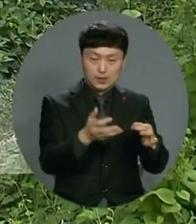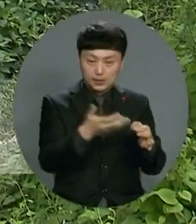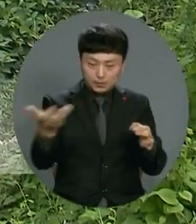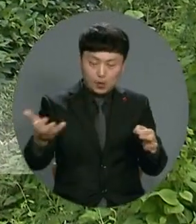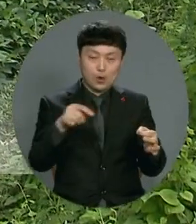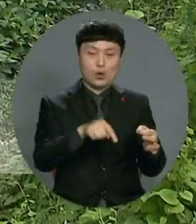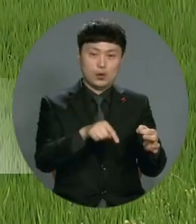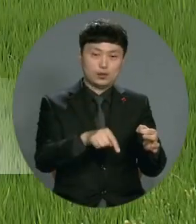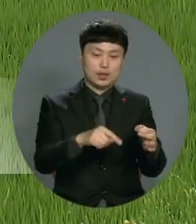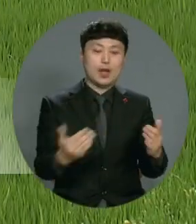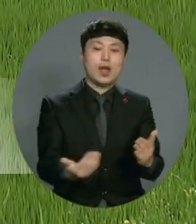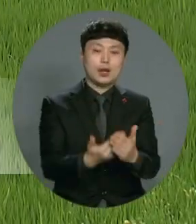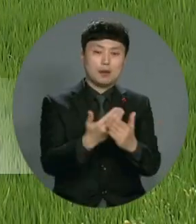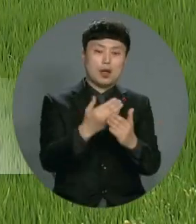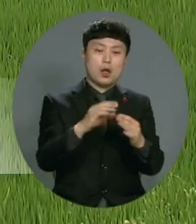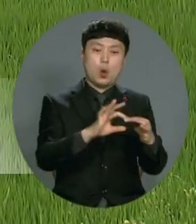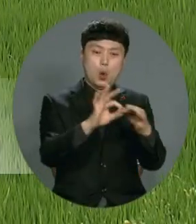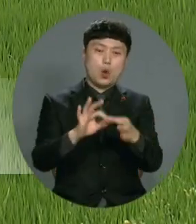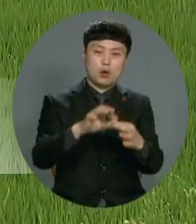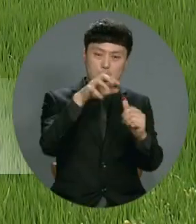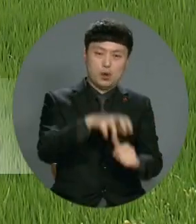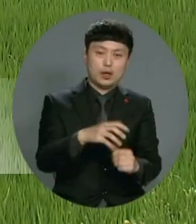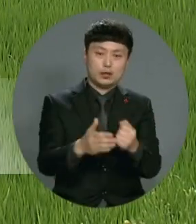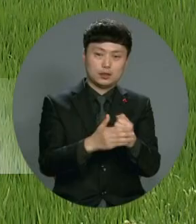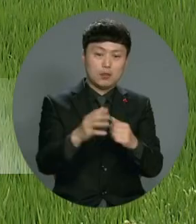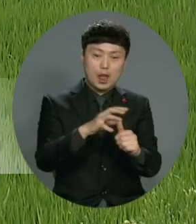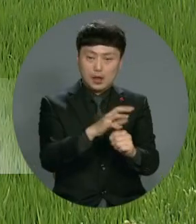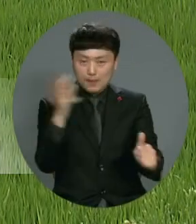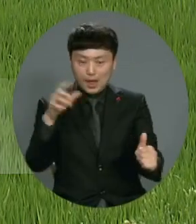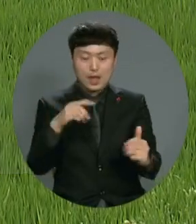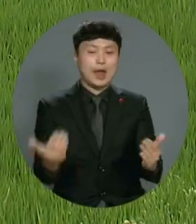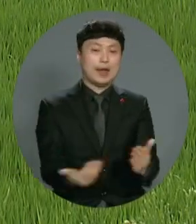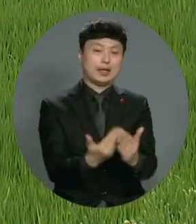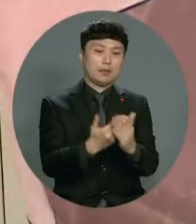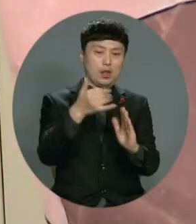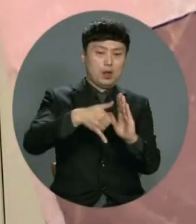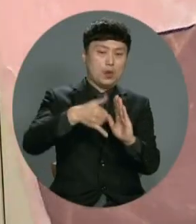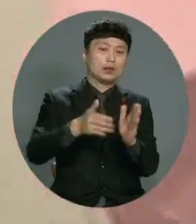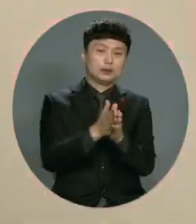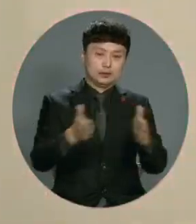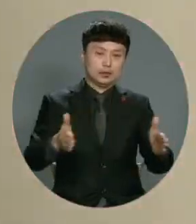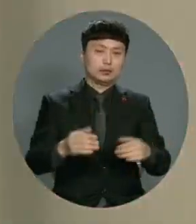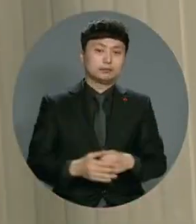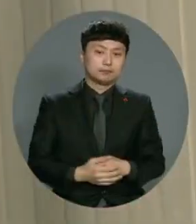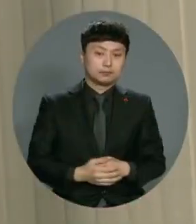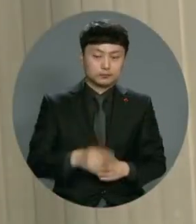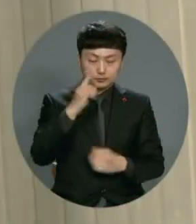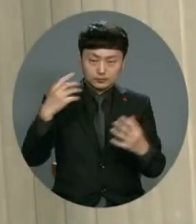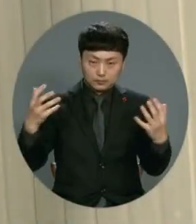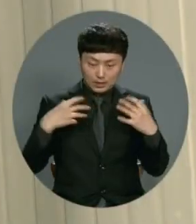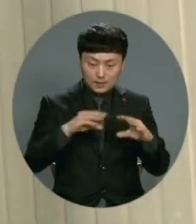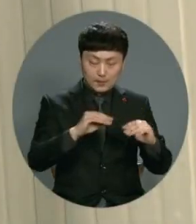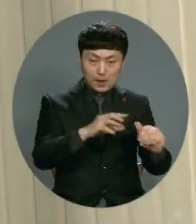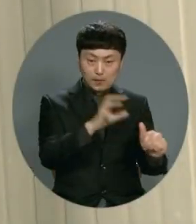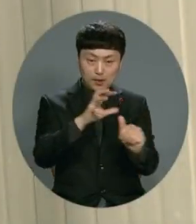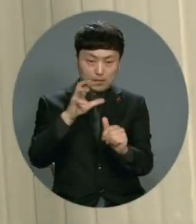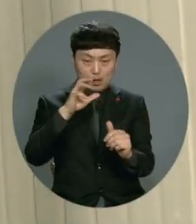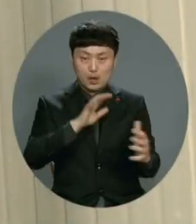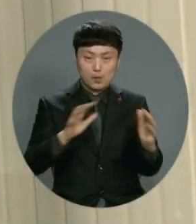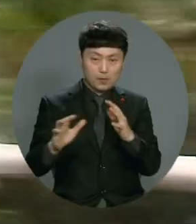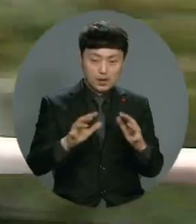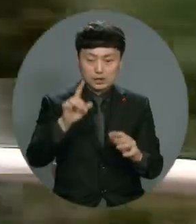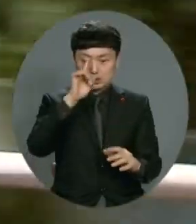유력한 곳도 개발제한 구역에 속해 모두 해제하고 개발해야 합니다 정부가 개발제한구역 해제를 논의하는